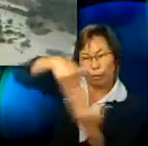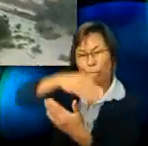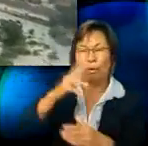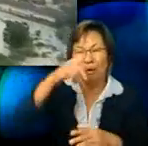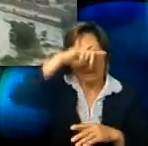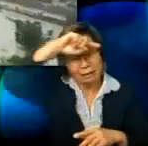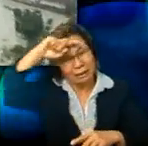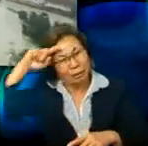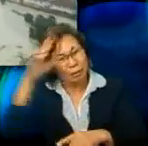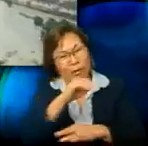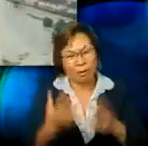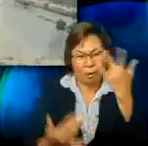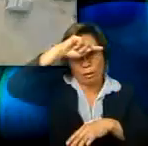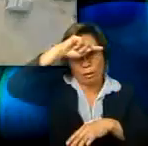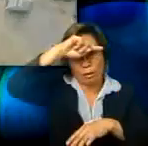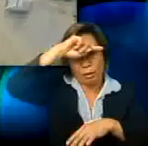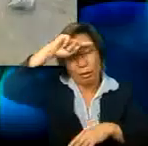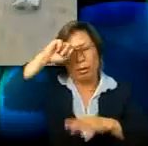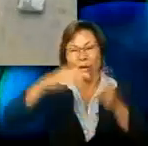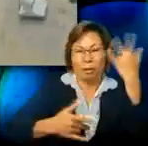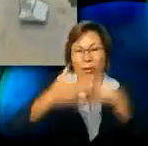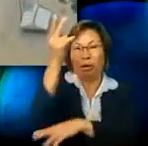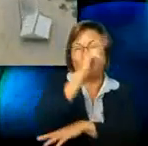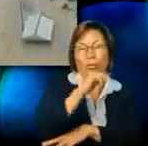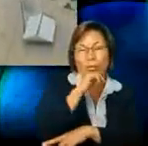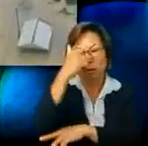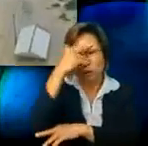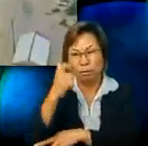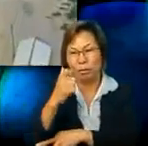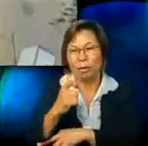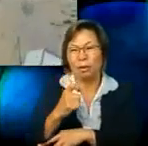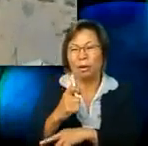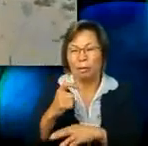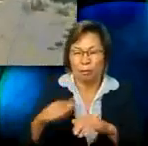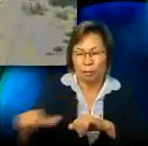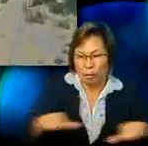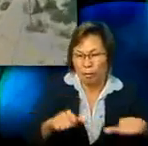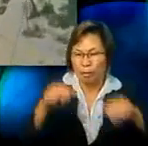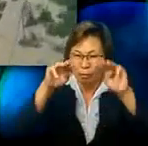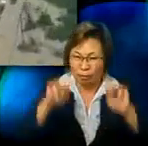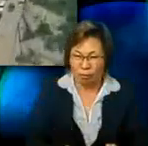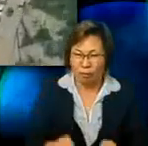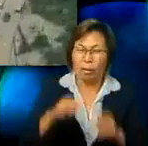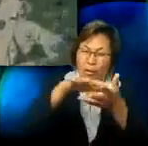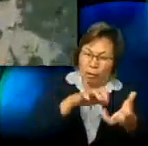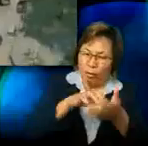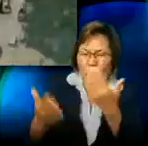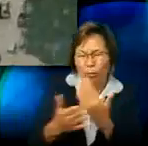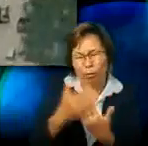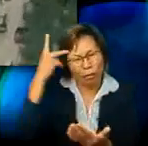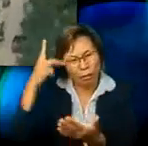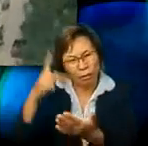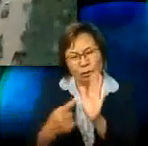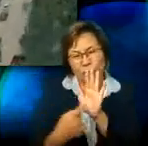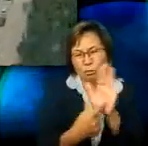beliung, kemarau dan kebakaran hutan yang bukan disebabkan oleh perbuatan manusia. Bencana ini